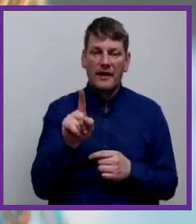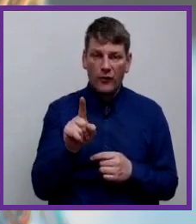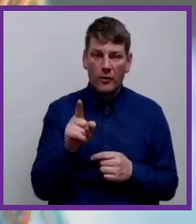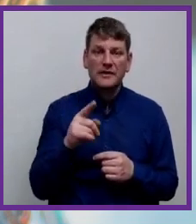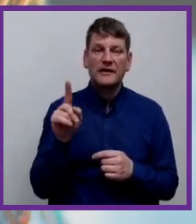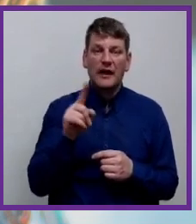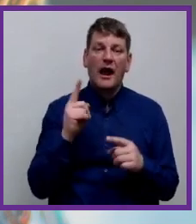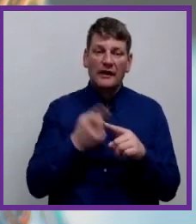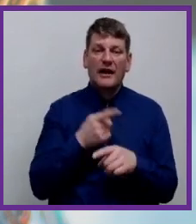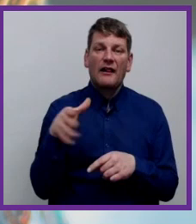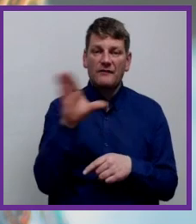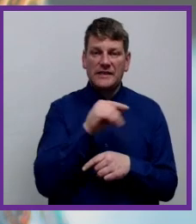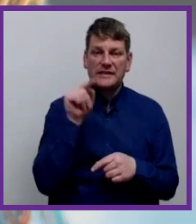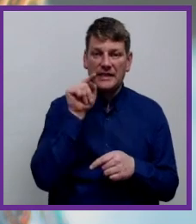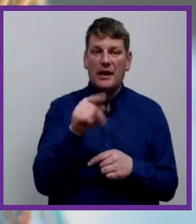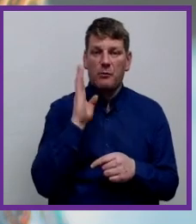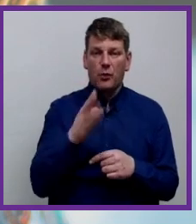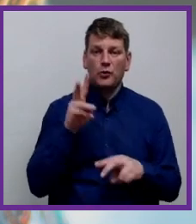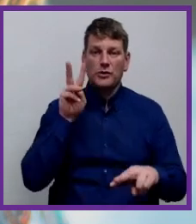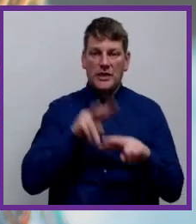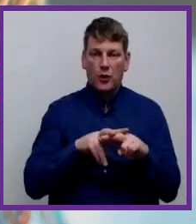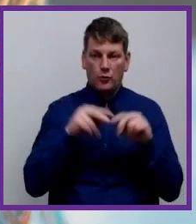viņi visi būtu cietumos šeit.